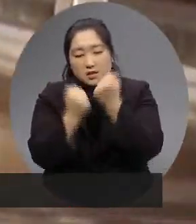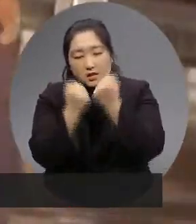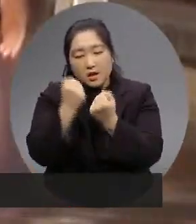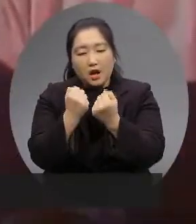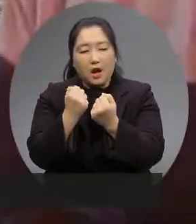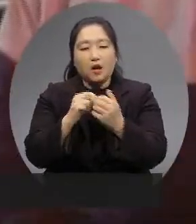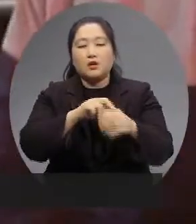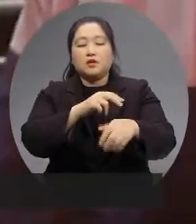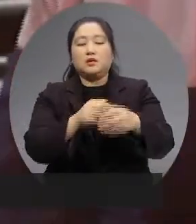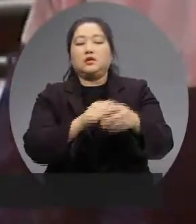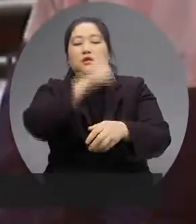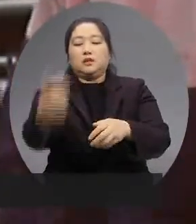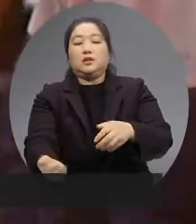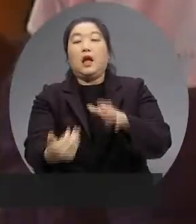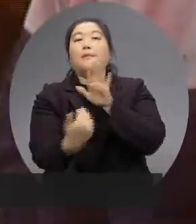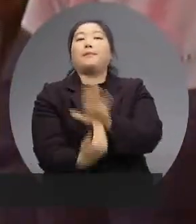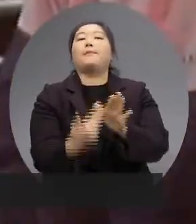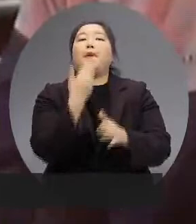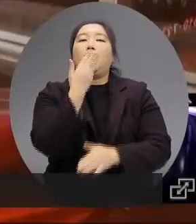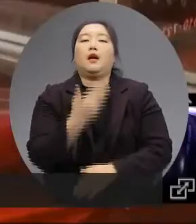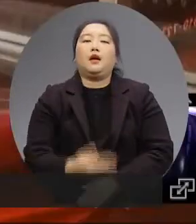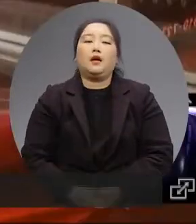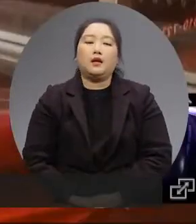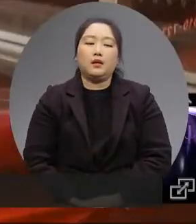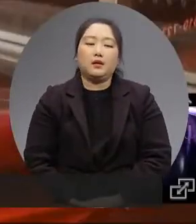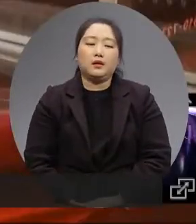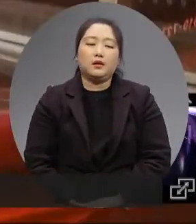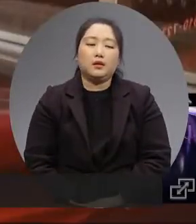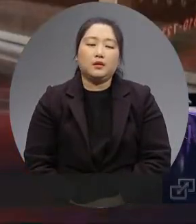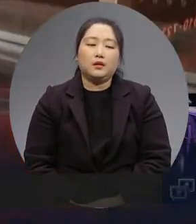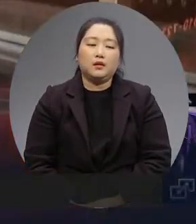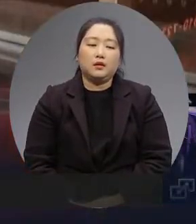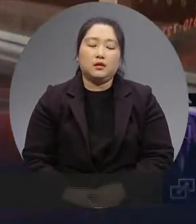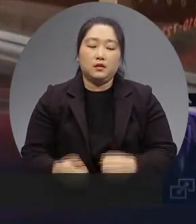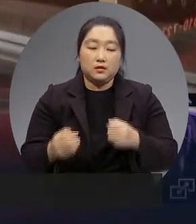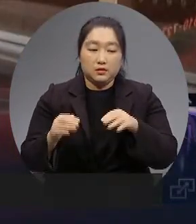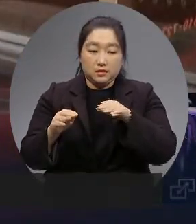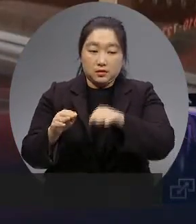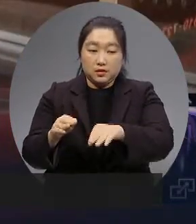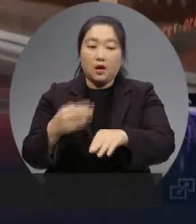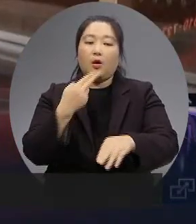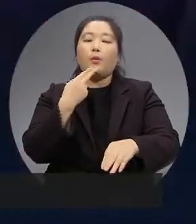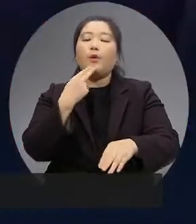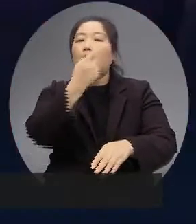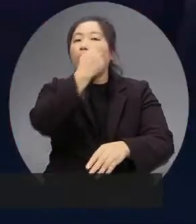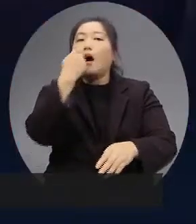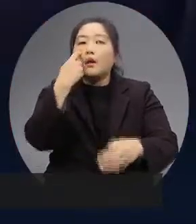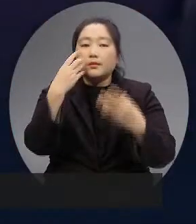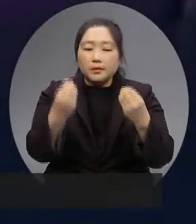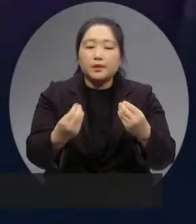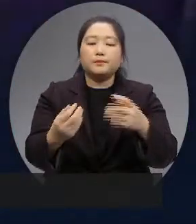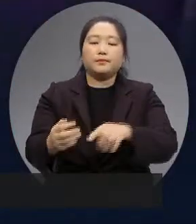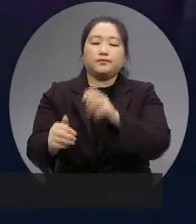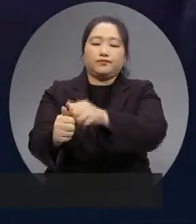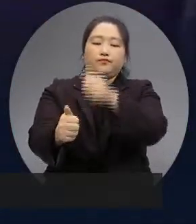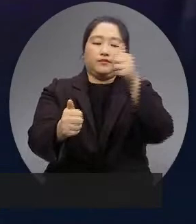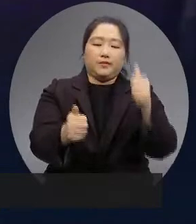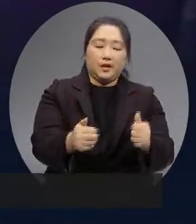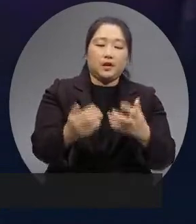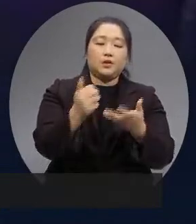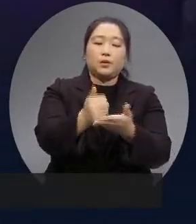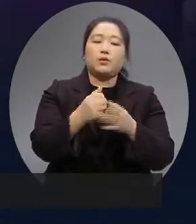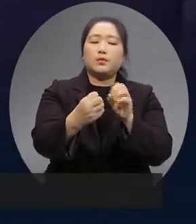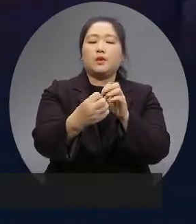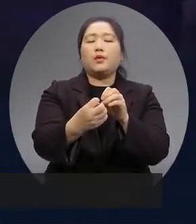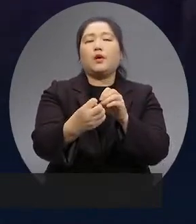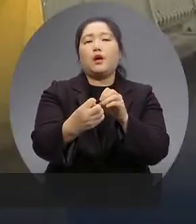극단적 선택을 막을 수 있었습니다. 차가 어느 정도 안 오는 거 확인한 다음에 그다음에 내려가지고 이제 손님이랑 대화를